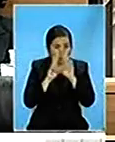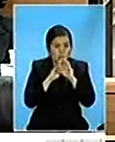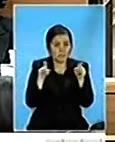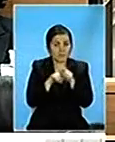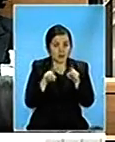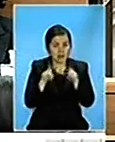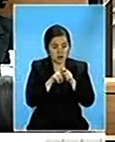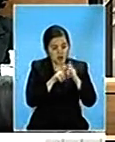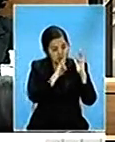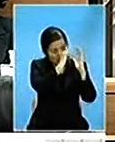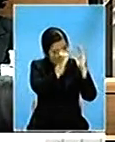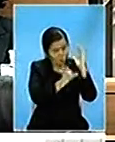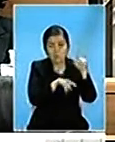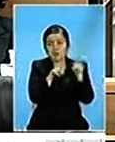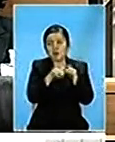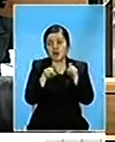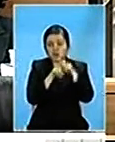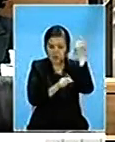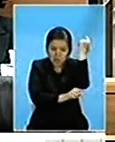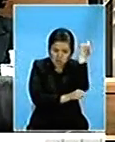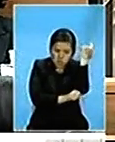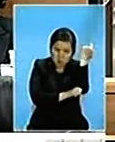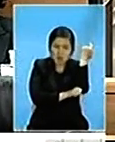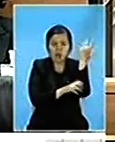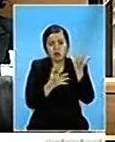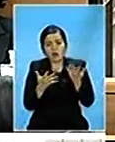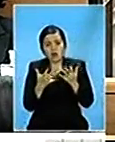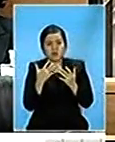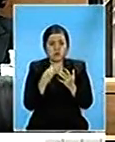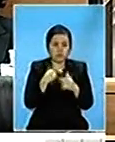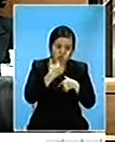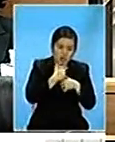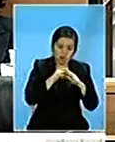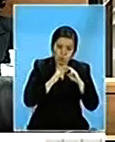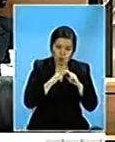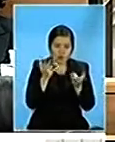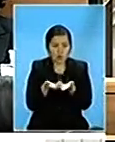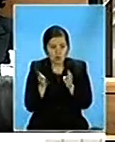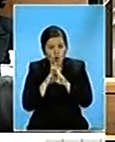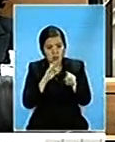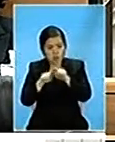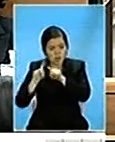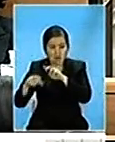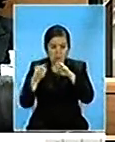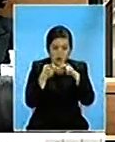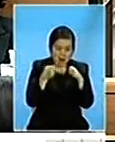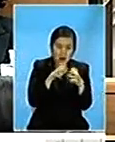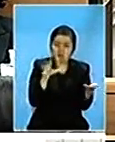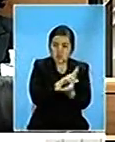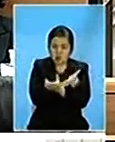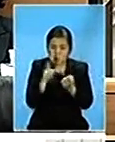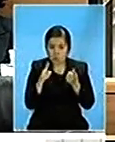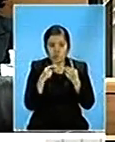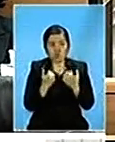านล่างเนี่ยยังต้องฟันฝ่าวิกฤตทางด้านเศรษฐกิจยังต้องหาเช้ากินค่ำและก็ยังมีปัญหาทางสังคมซึ่